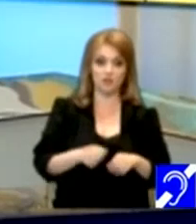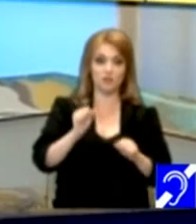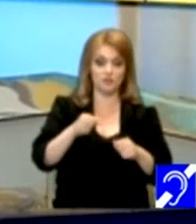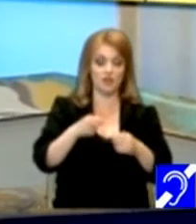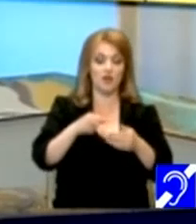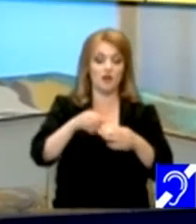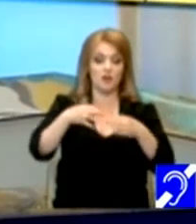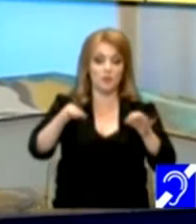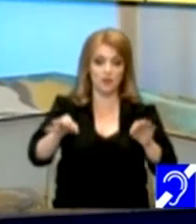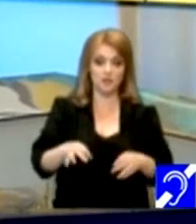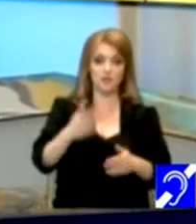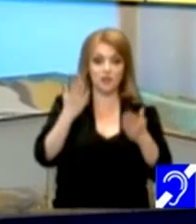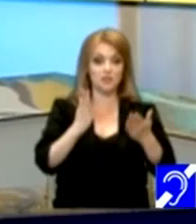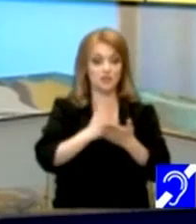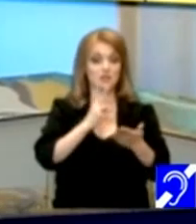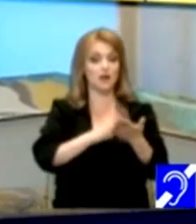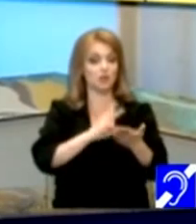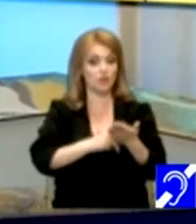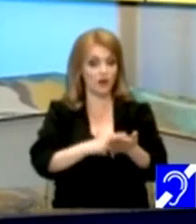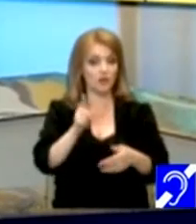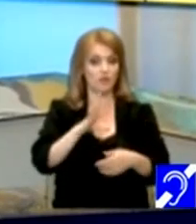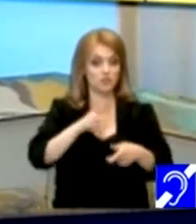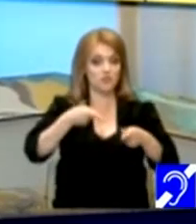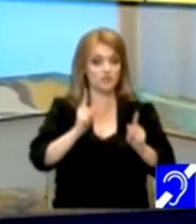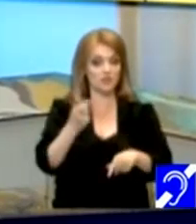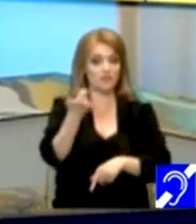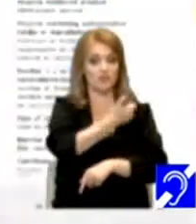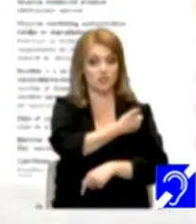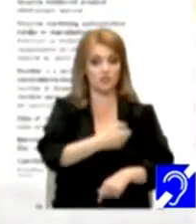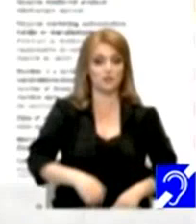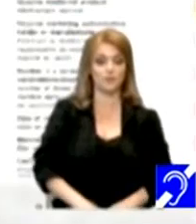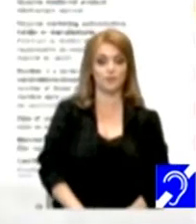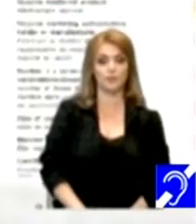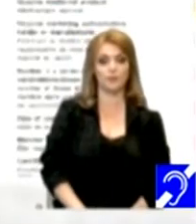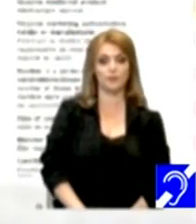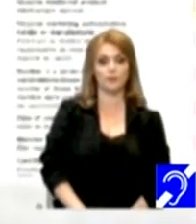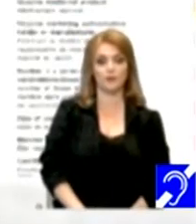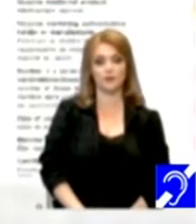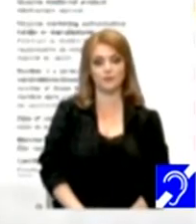emis dacă există o dovadă fiabilă a vaccinării.